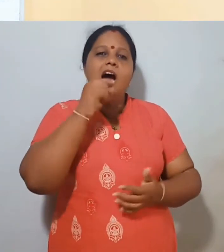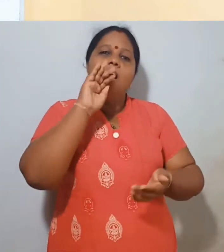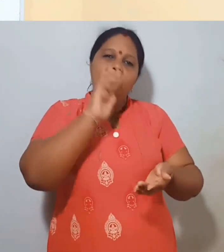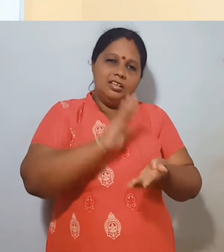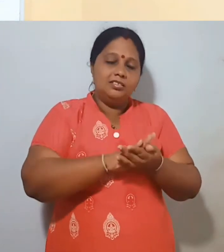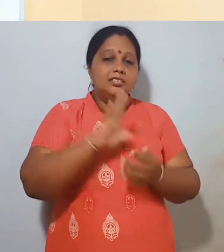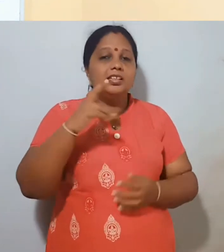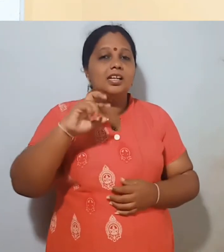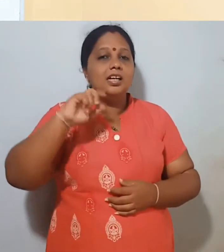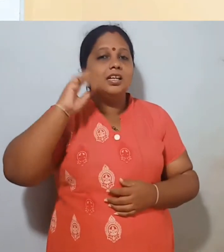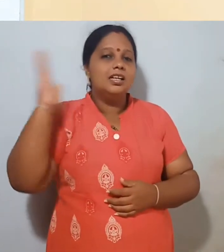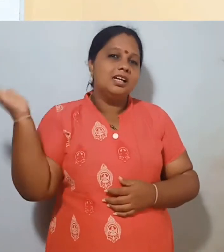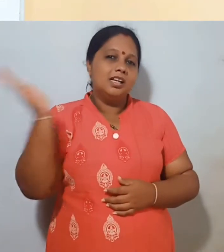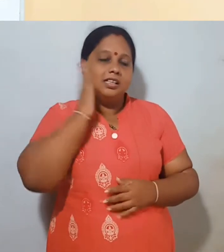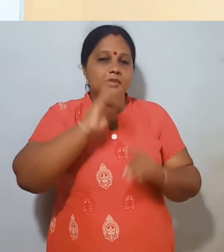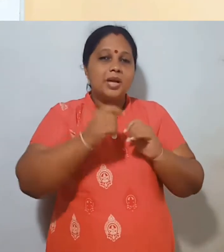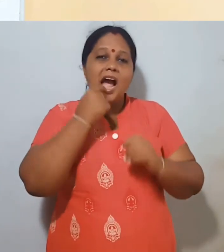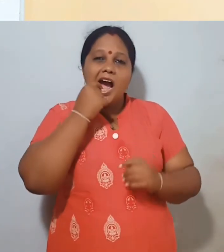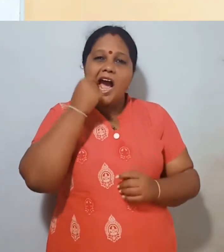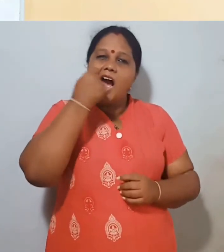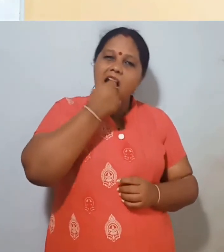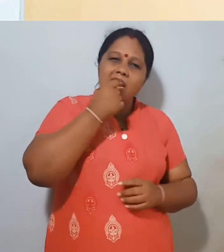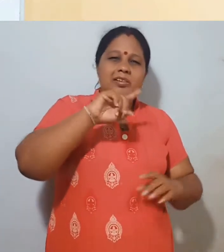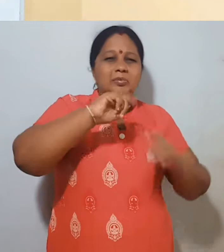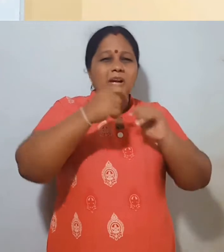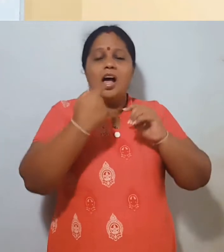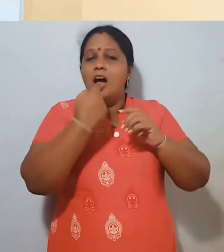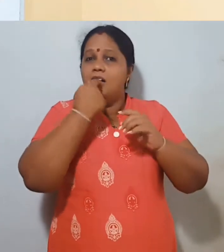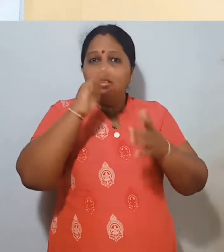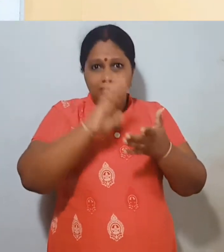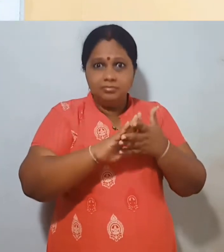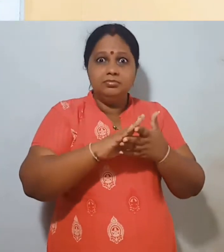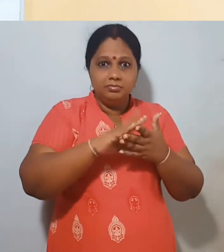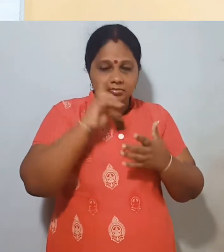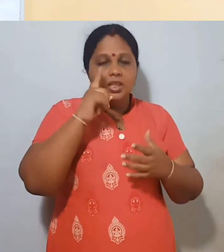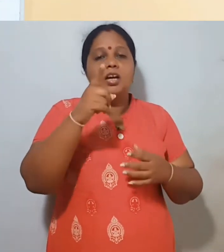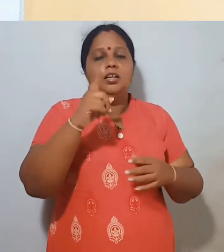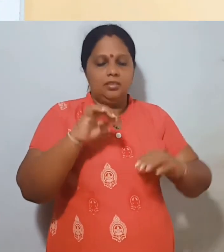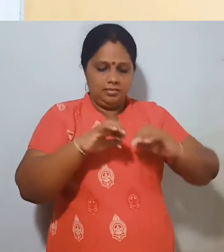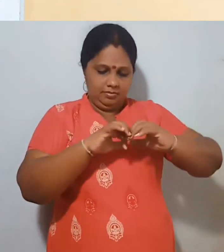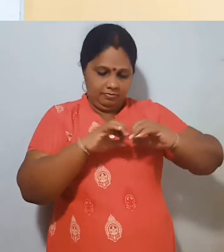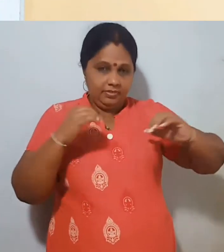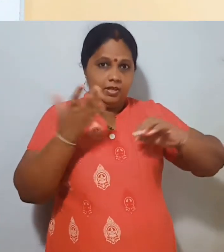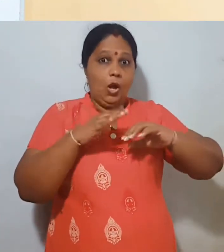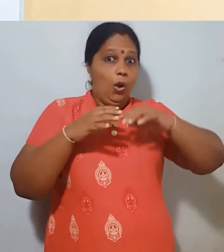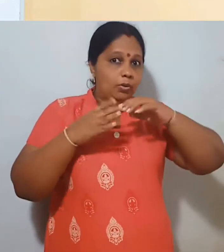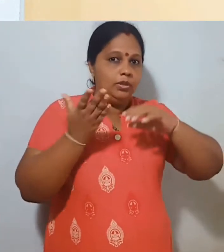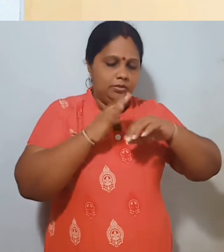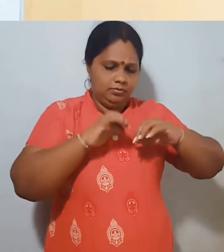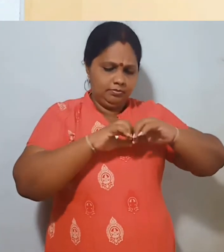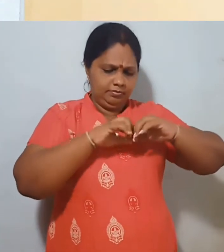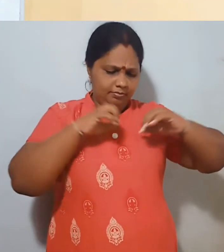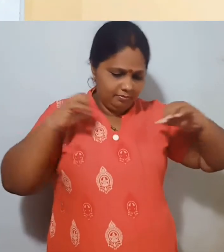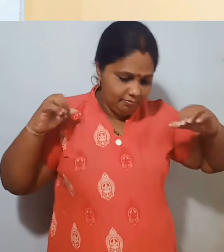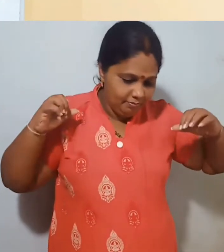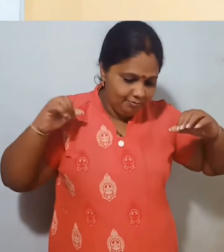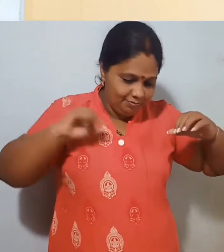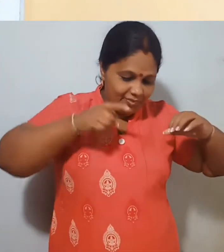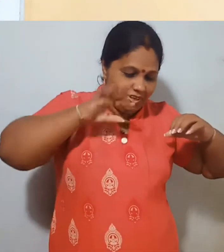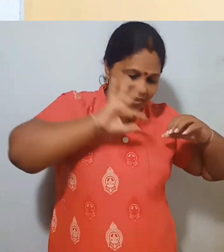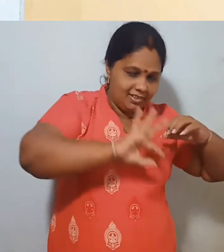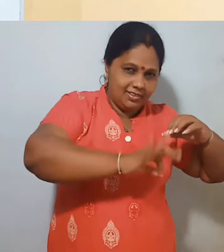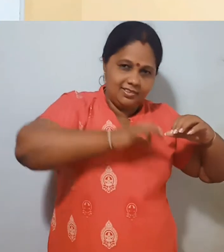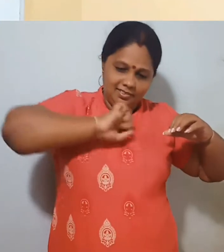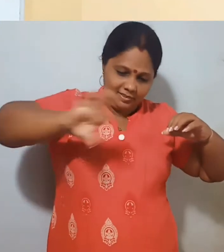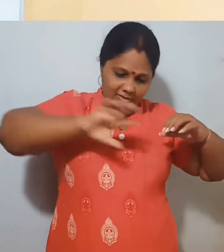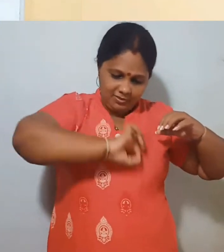போய் கிடக்கலாம், சேறு சுரிகள் இருக்கலாம். அப்ப அதுகள் ஒரு தடவை பார்த்து விரலால எடுத்து போட்டுதான் நீங்க அந்த வாயில வாய் வச்சு ஊதுற அந்த முறையை செய்ய